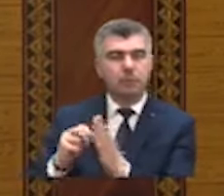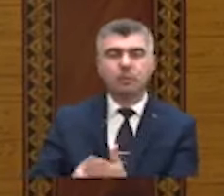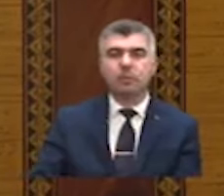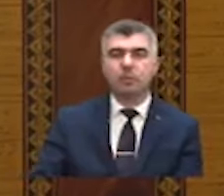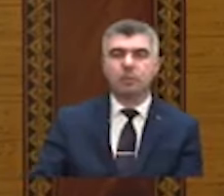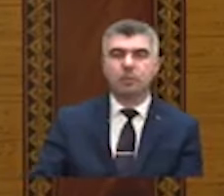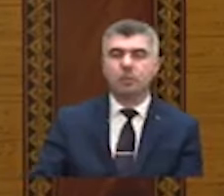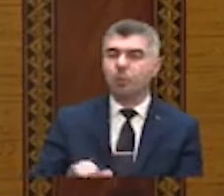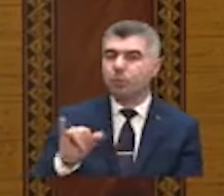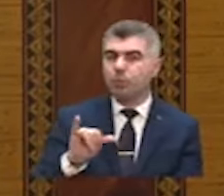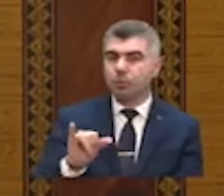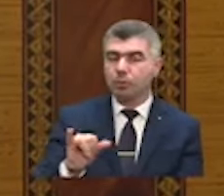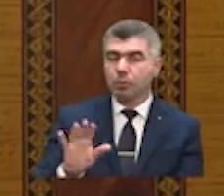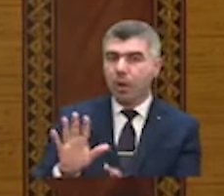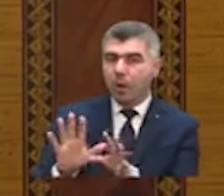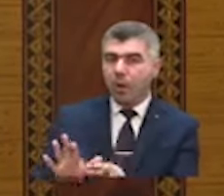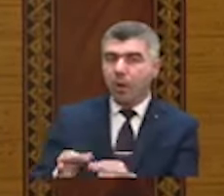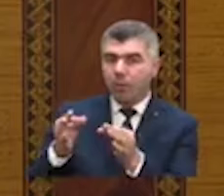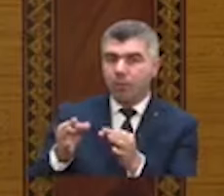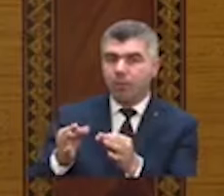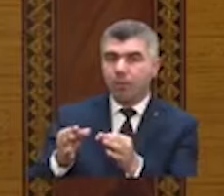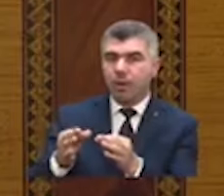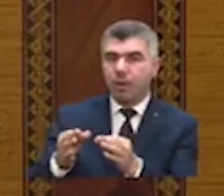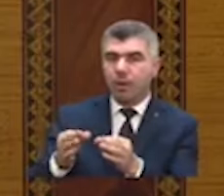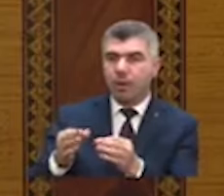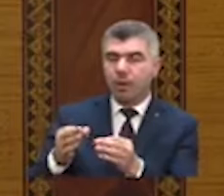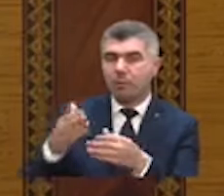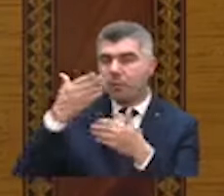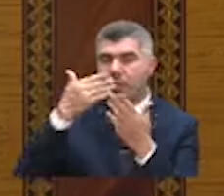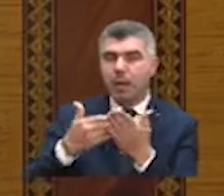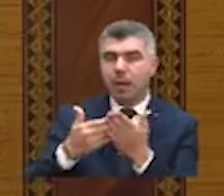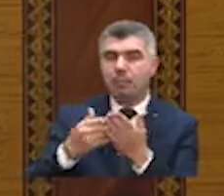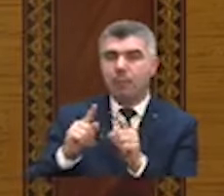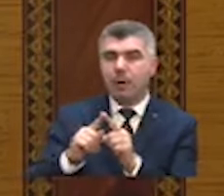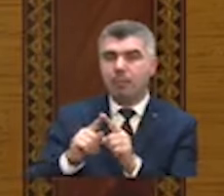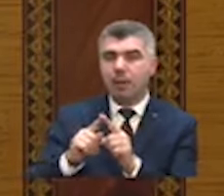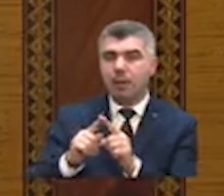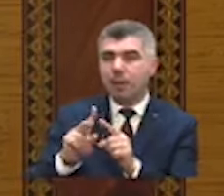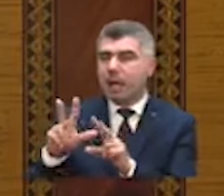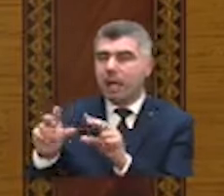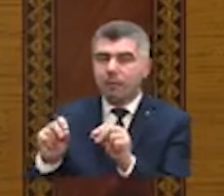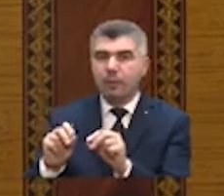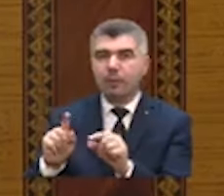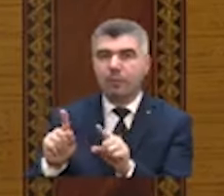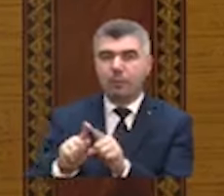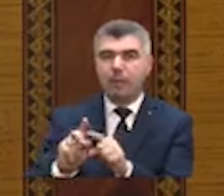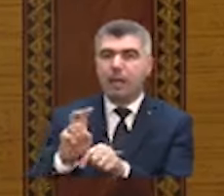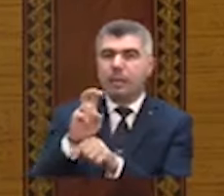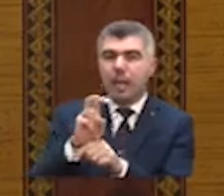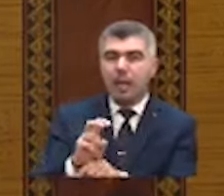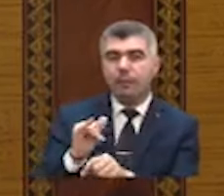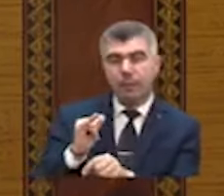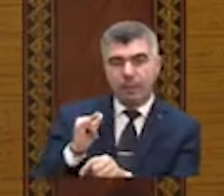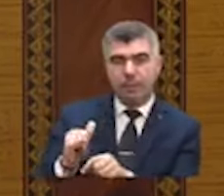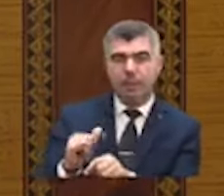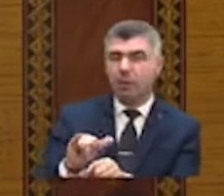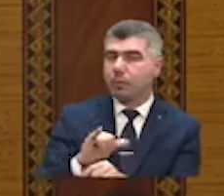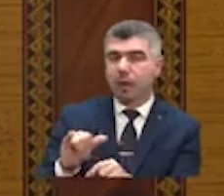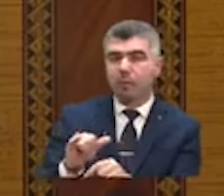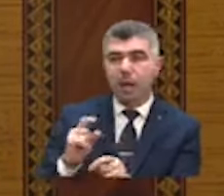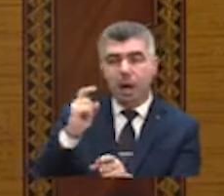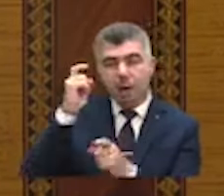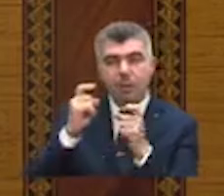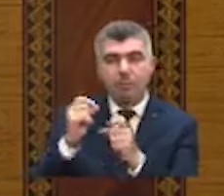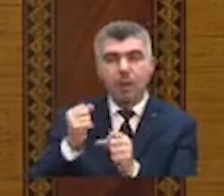الهدف هو المغاربه ماشي باش نلقو فرص من هذا النوع الهدف هو انه الفرص